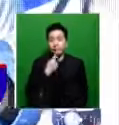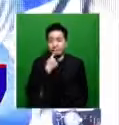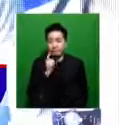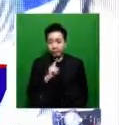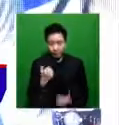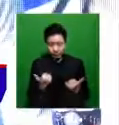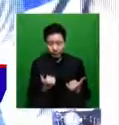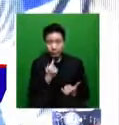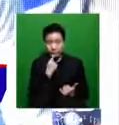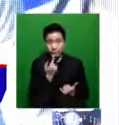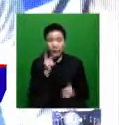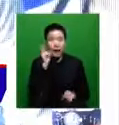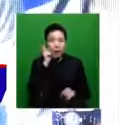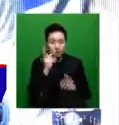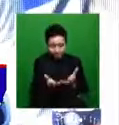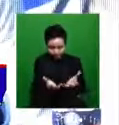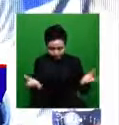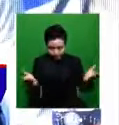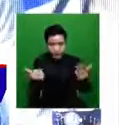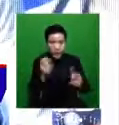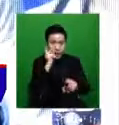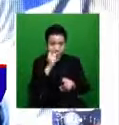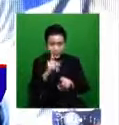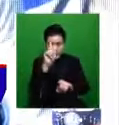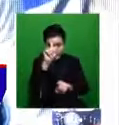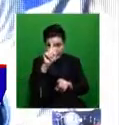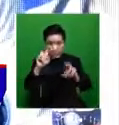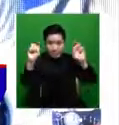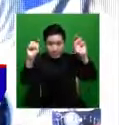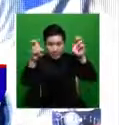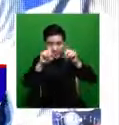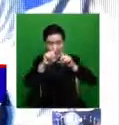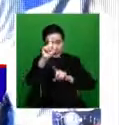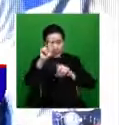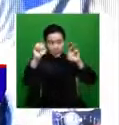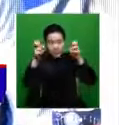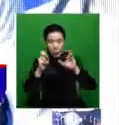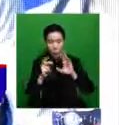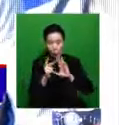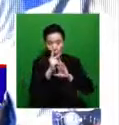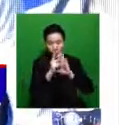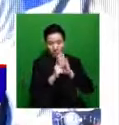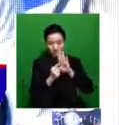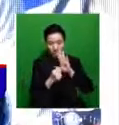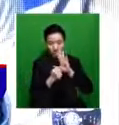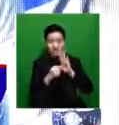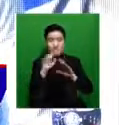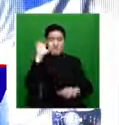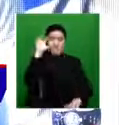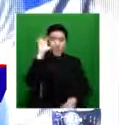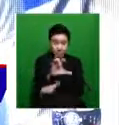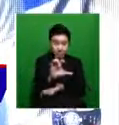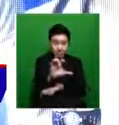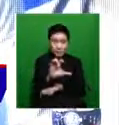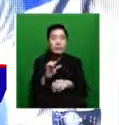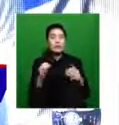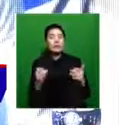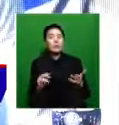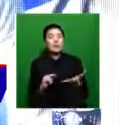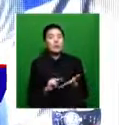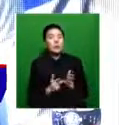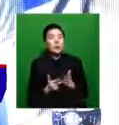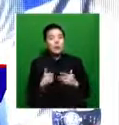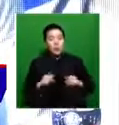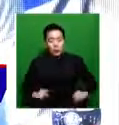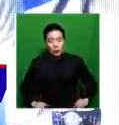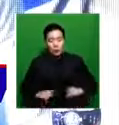กับเรียนท่านสื่อมวลชนอีกประเด็นนึงก็คือว่าเรื่องของการบังคับใช้กฎหมายเนี่ยนะครับทางกระทรว